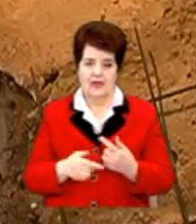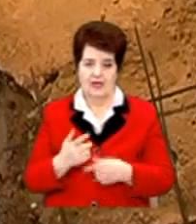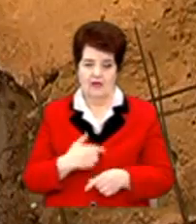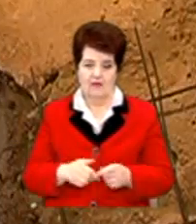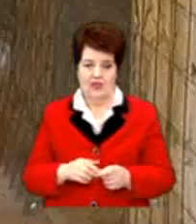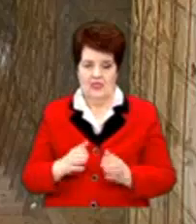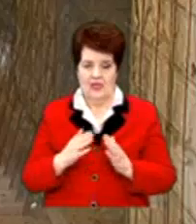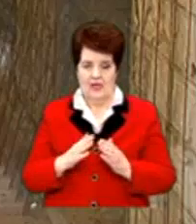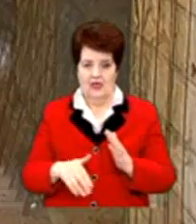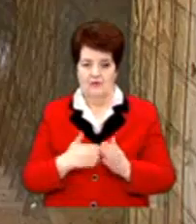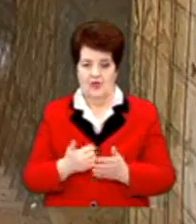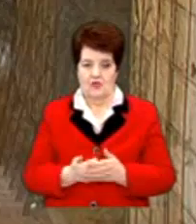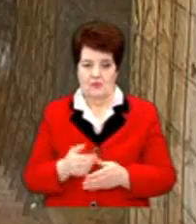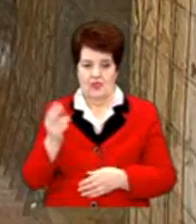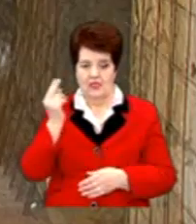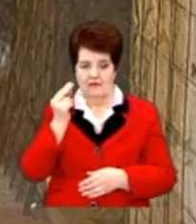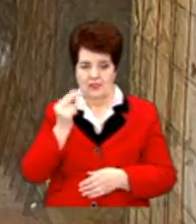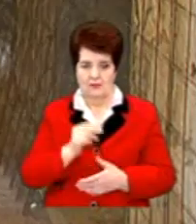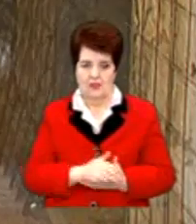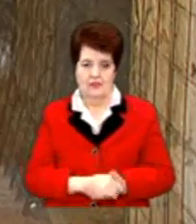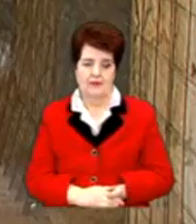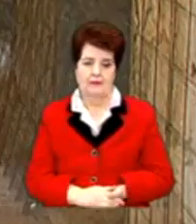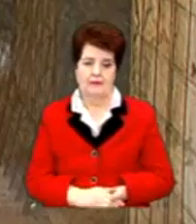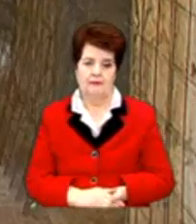clădirea principală a instituției de învățământ.